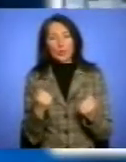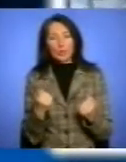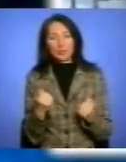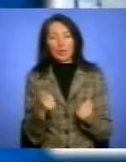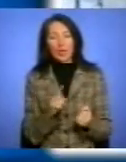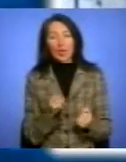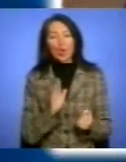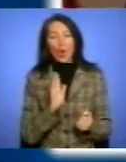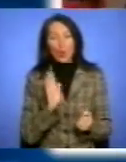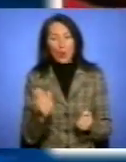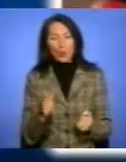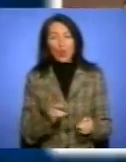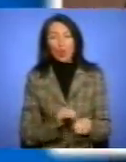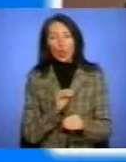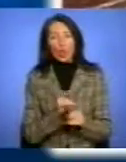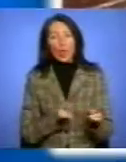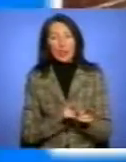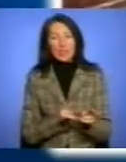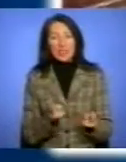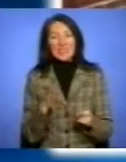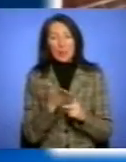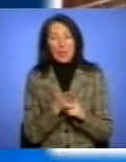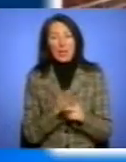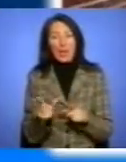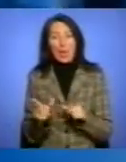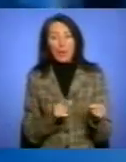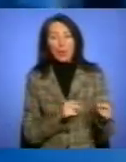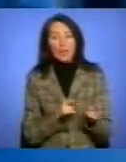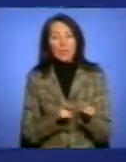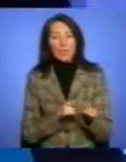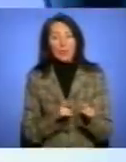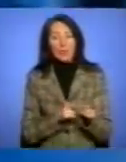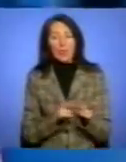Чи будуть додаткові поїзди та пільги на проїзд у залізничному транспорті?